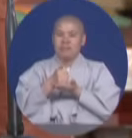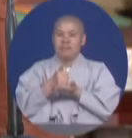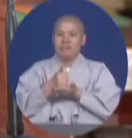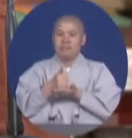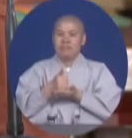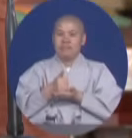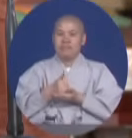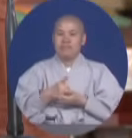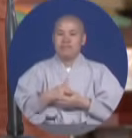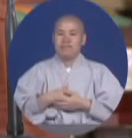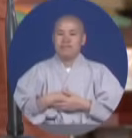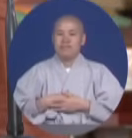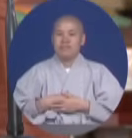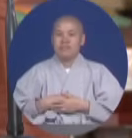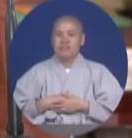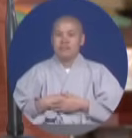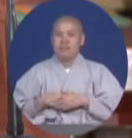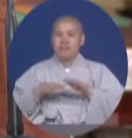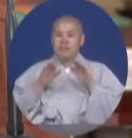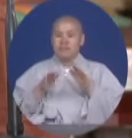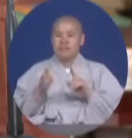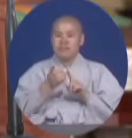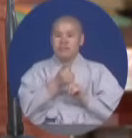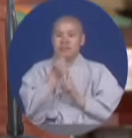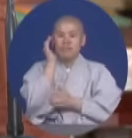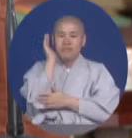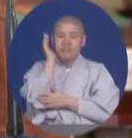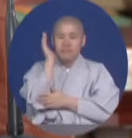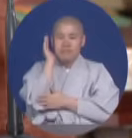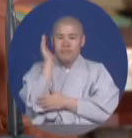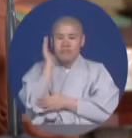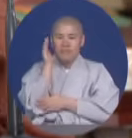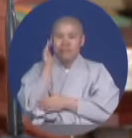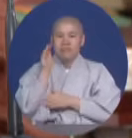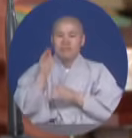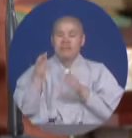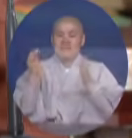오늘 법문은 이것으로 마쳤습니다.